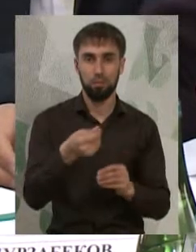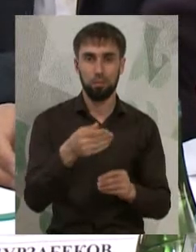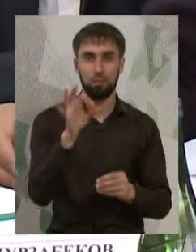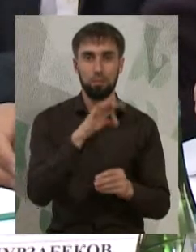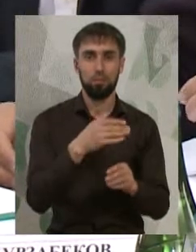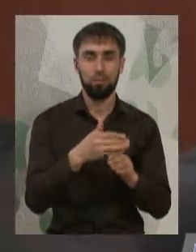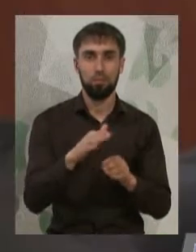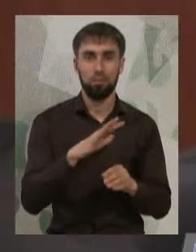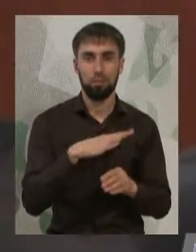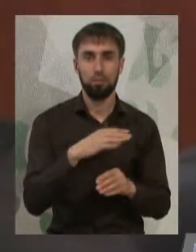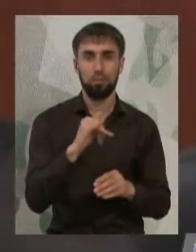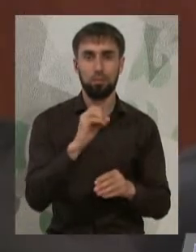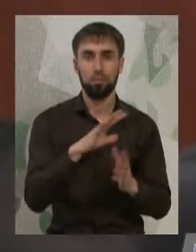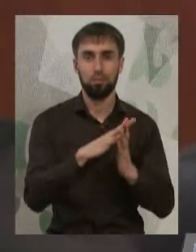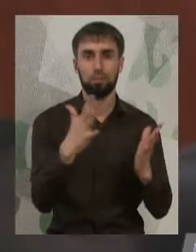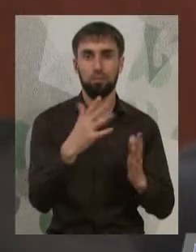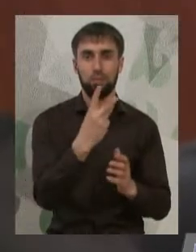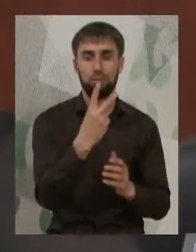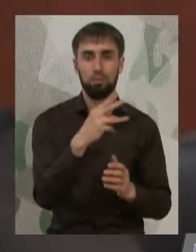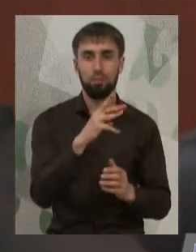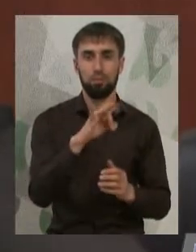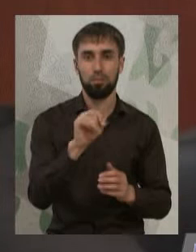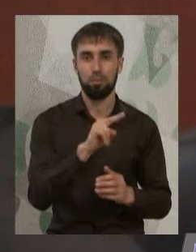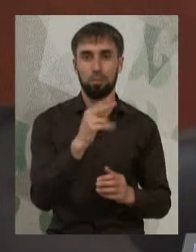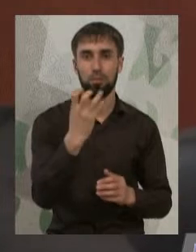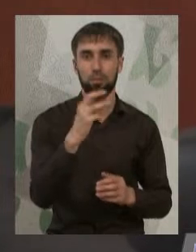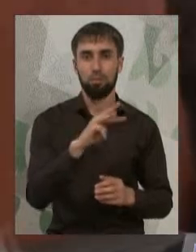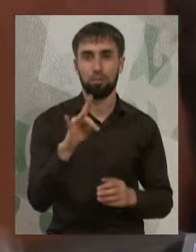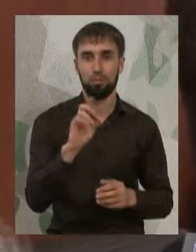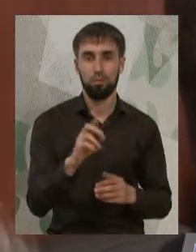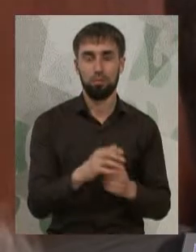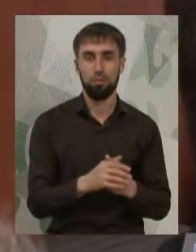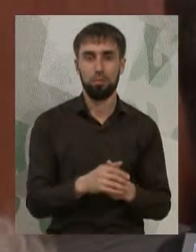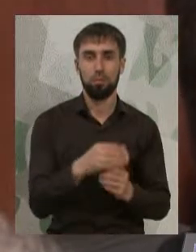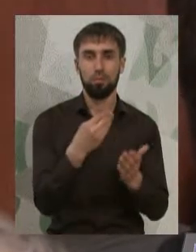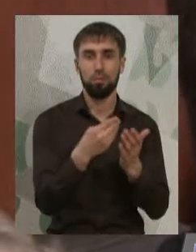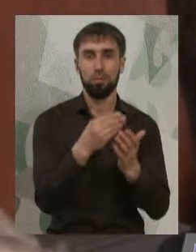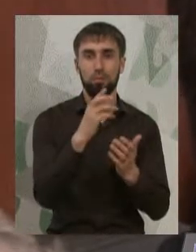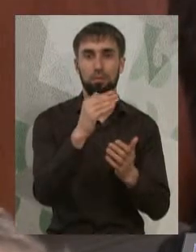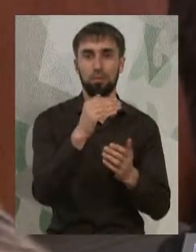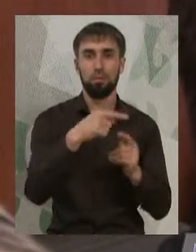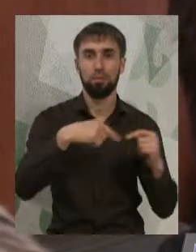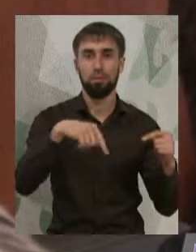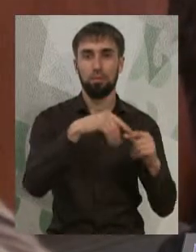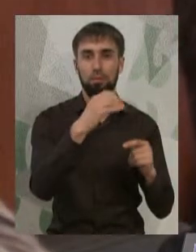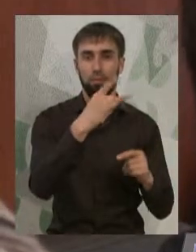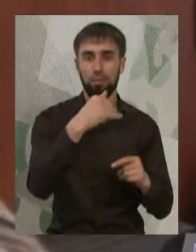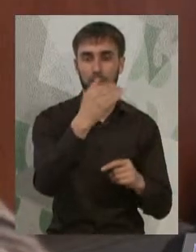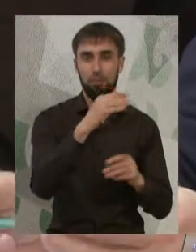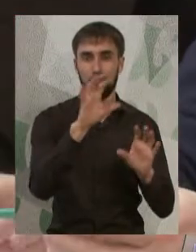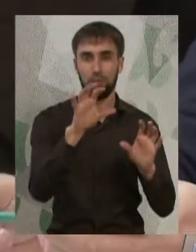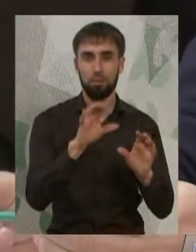выплат составила более 2 миллиардов 400 миллионов рублей. В соответствии с федеральным законом об иммунопрофилактике